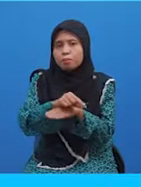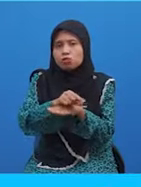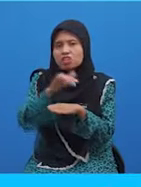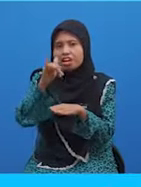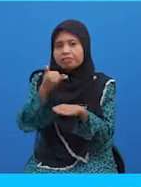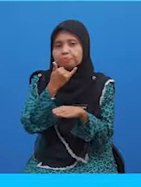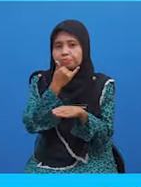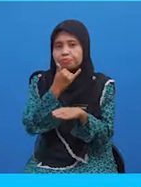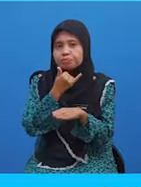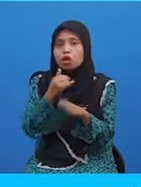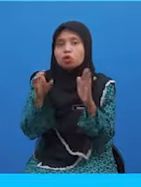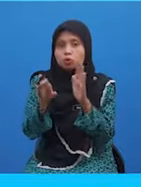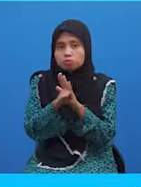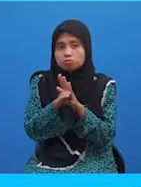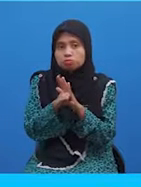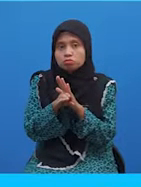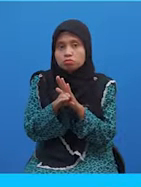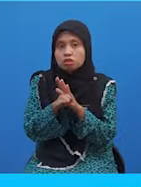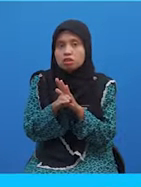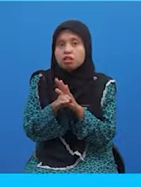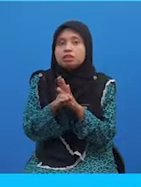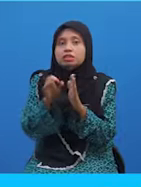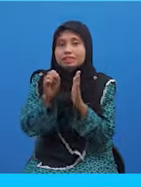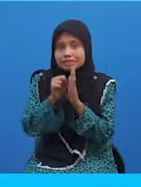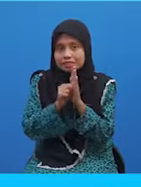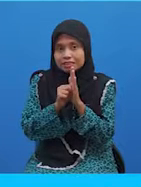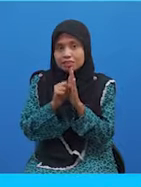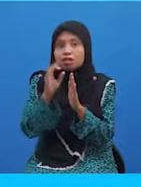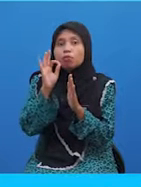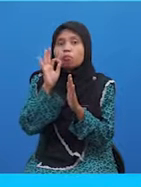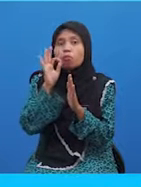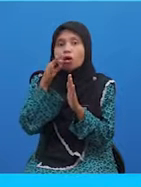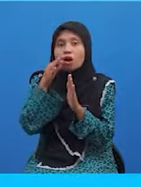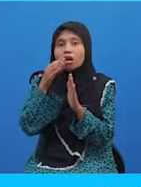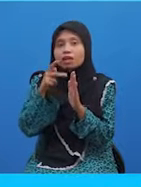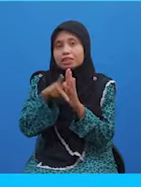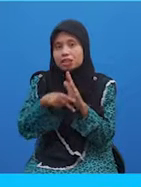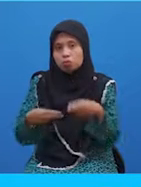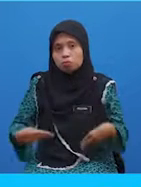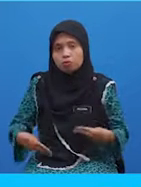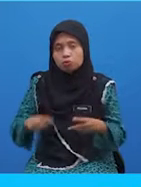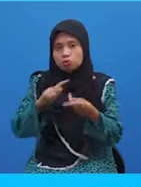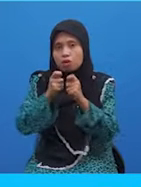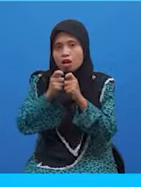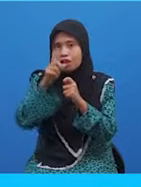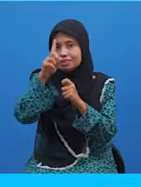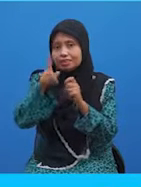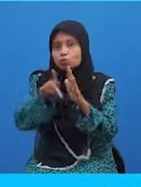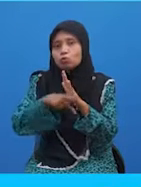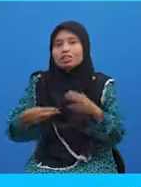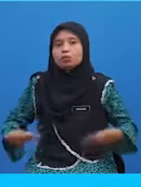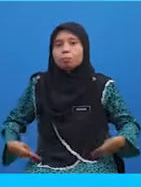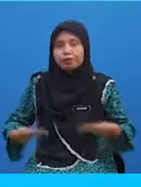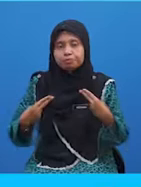bilangan yang salah. Contohnya, sebuah kehidupan sepatutnya satu kehidupan. Setiap